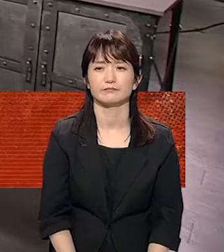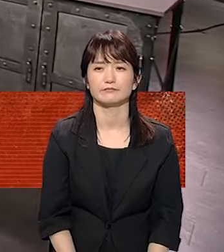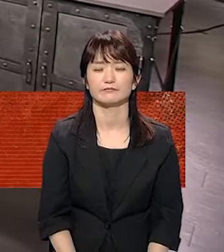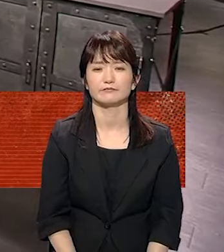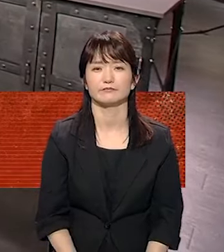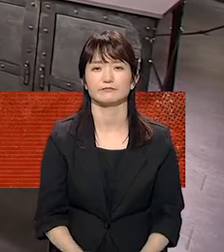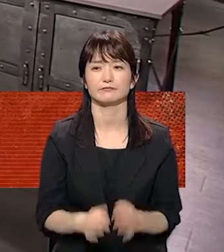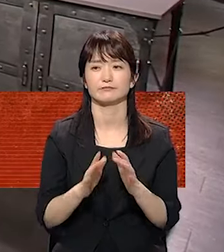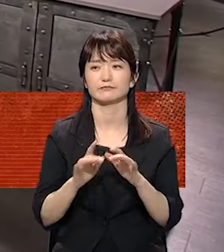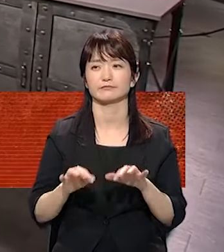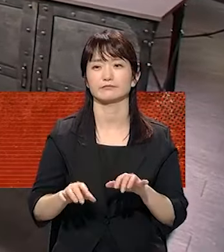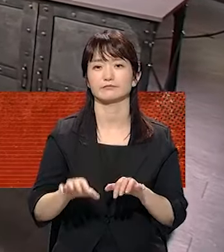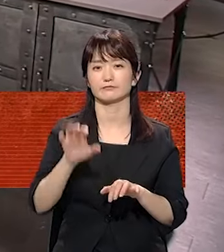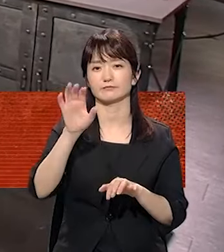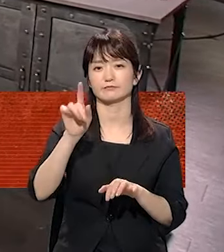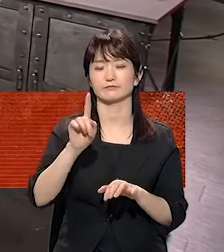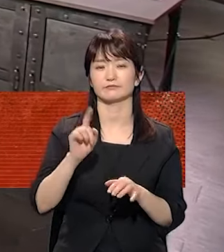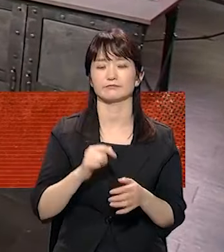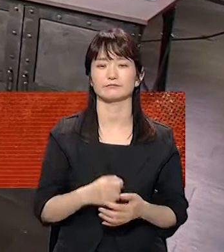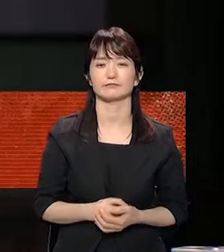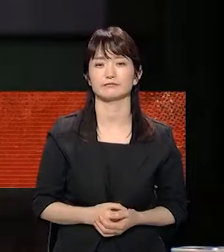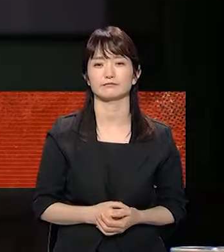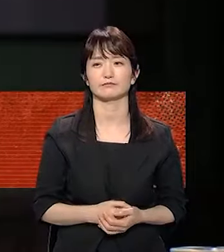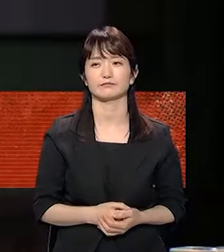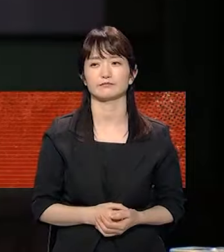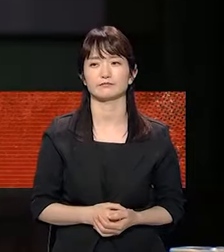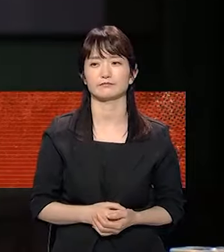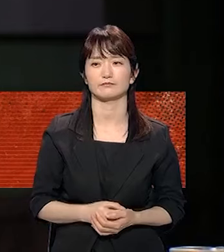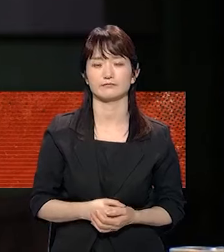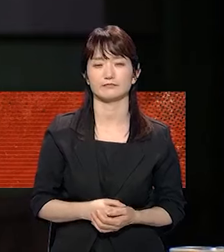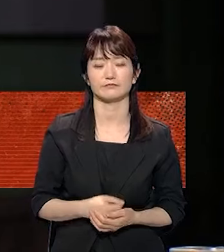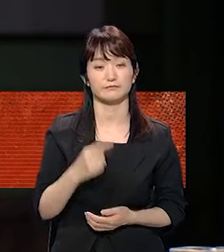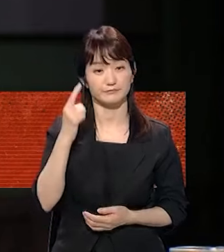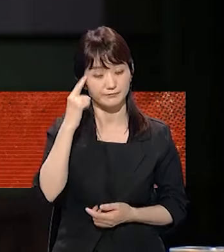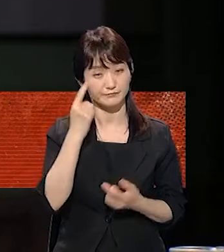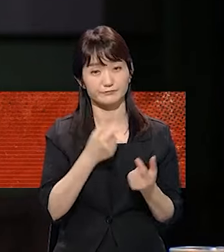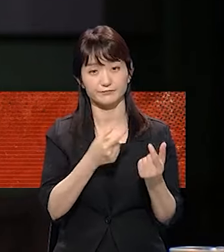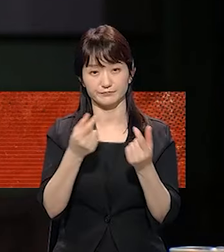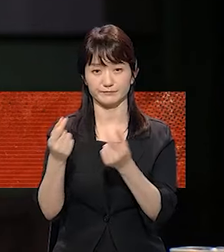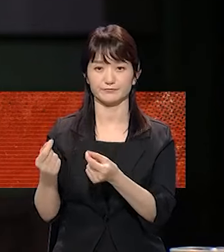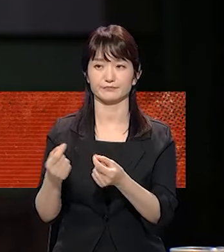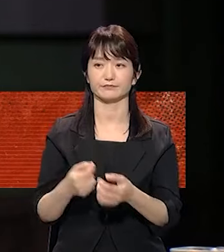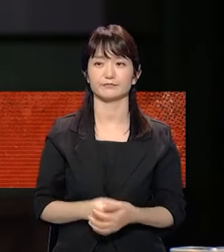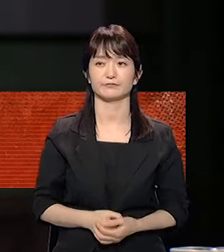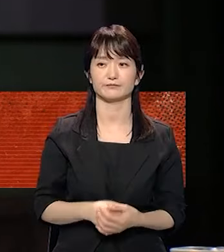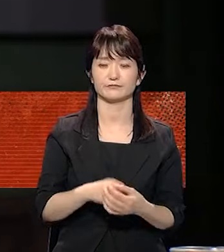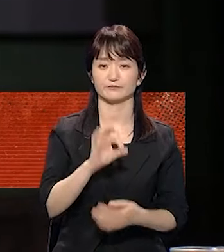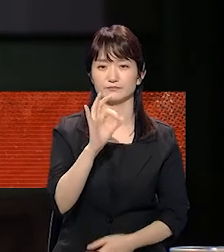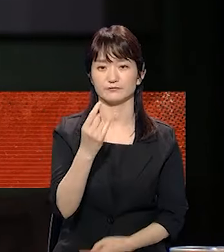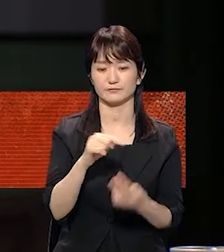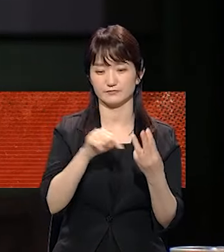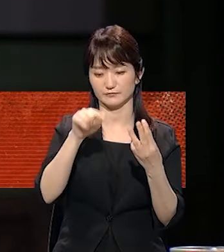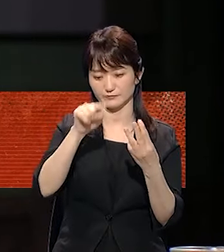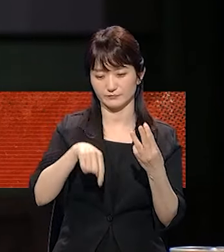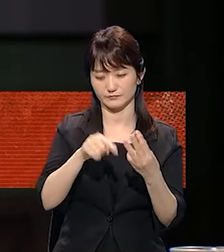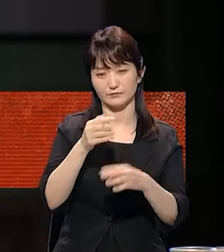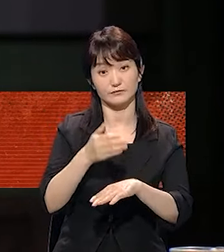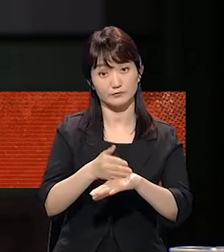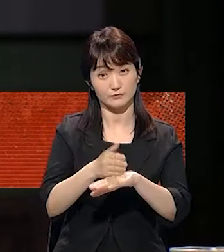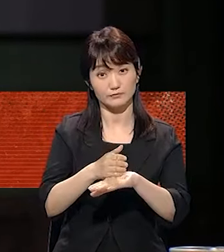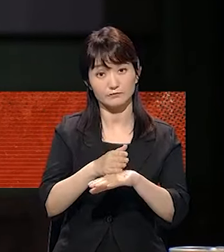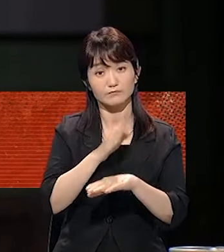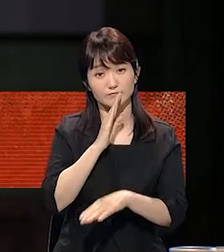가족 여러분들 의견은요네 우리 가족분들도 생각이 같으이 고마워해야 되는게 정상